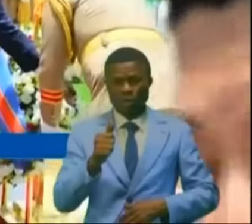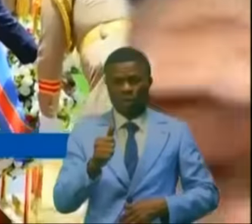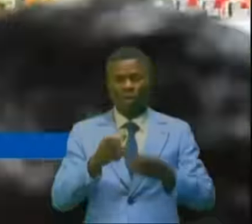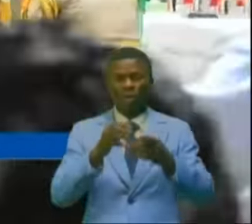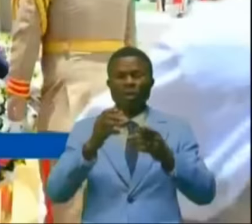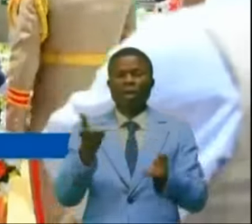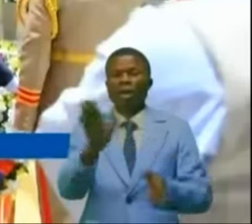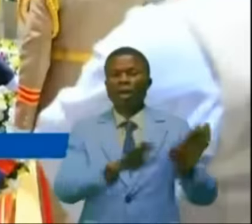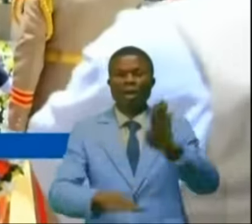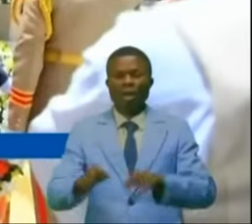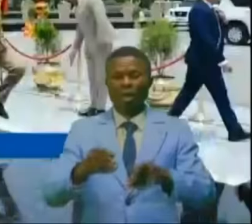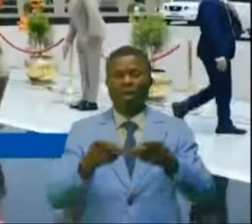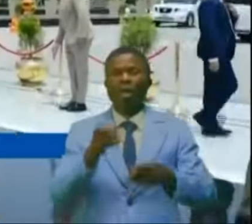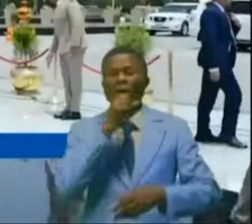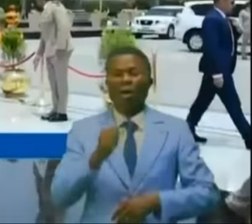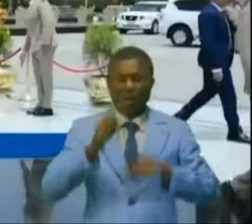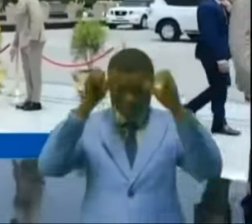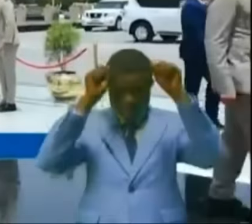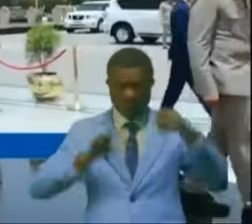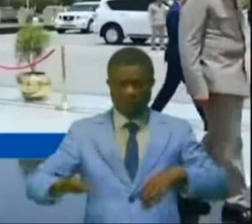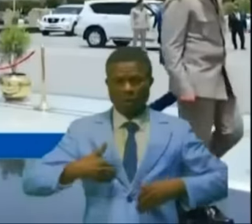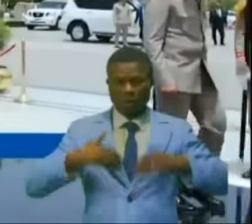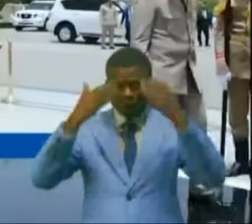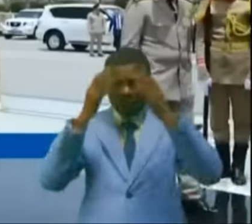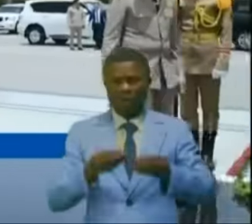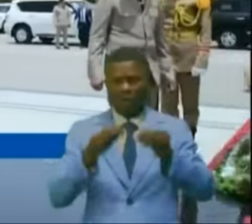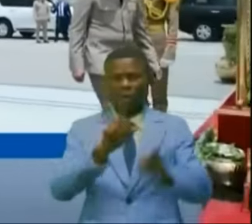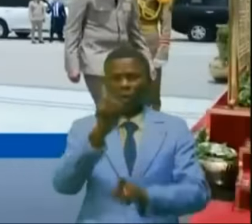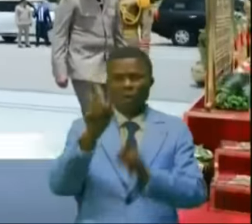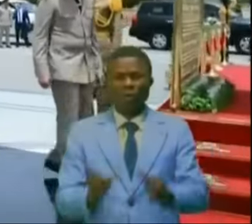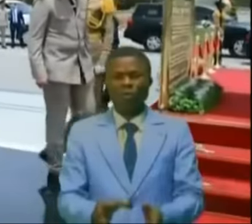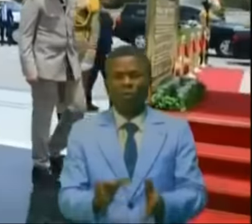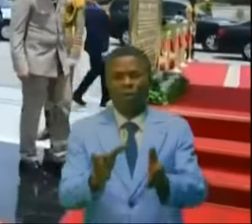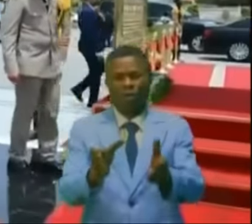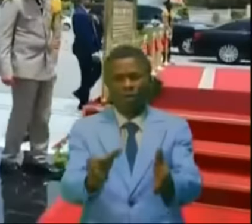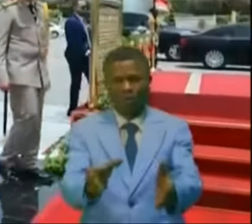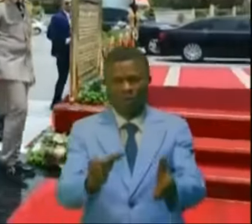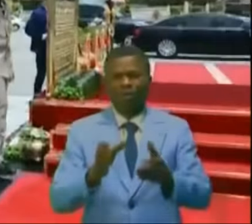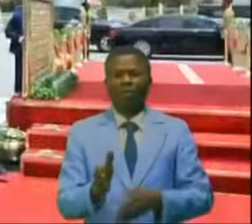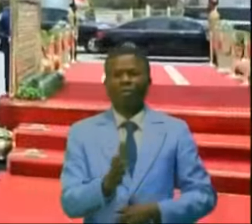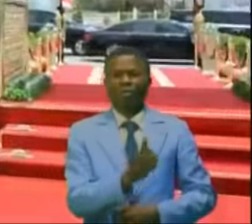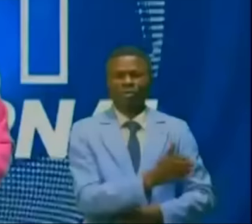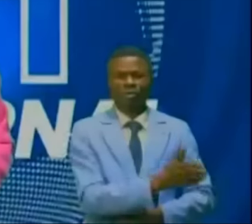du président El Sadat où il a déposé des gerbes de fleurs.